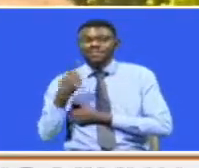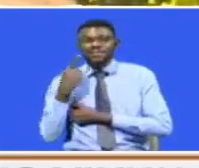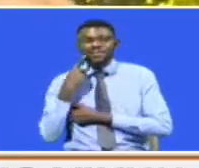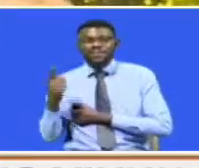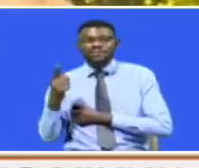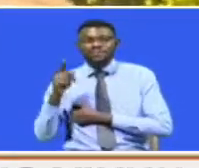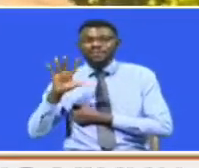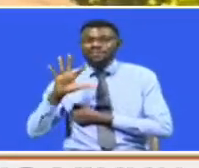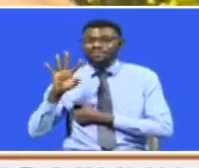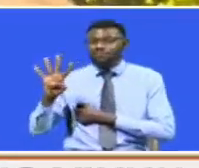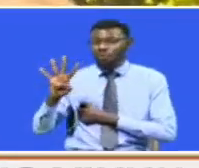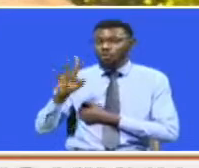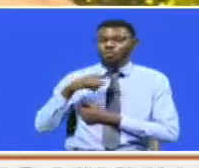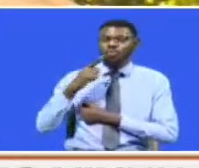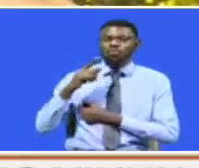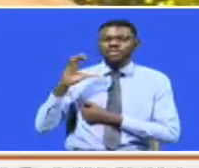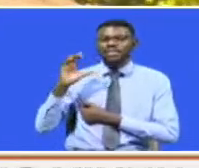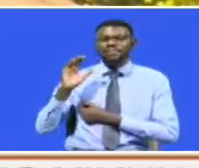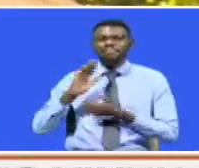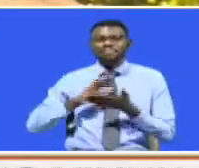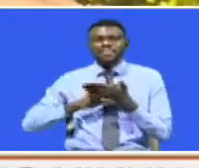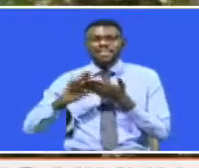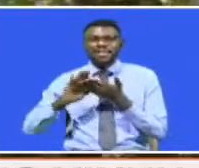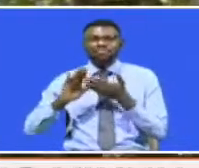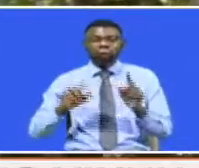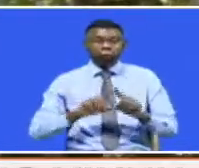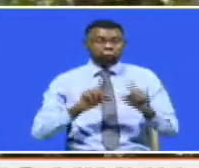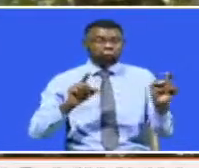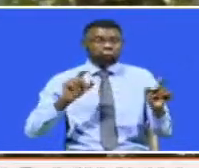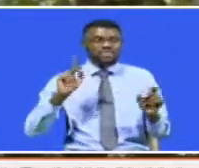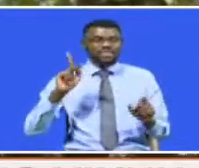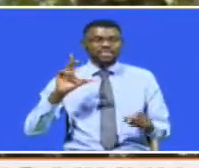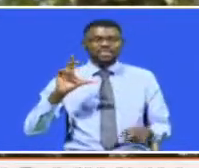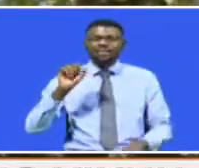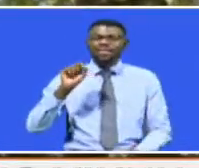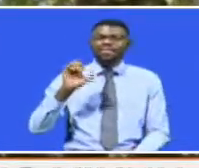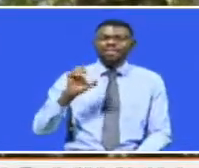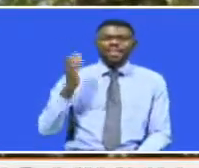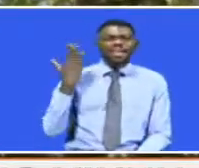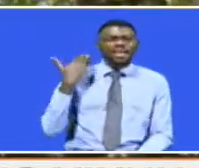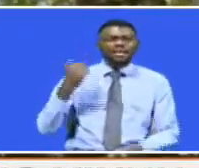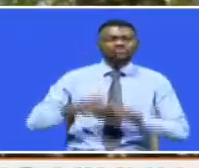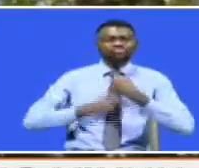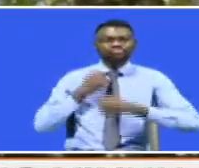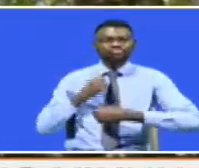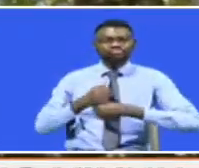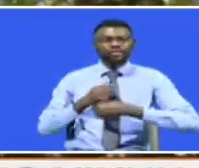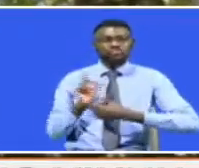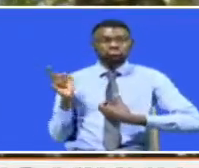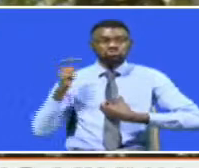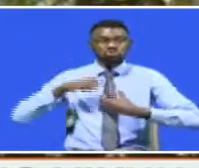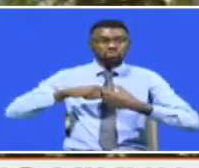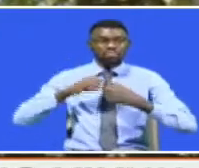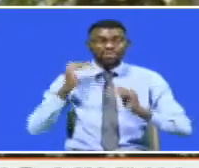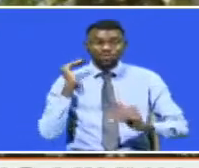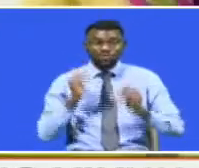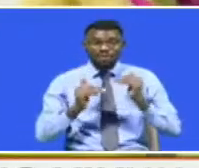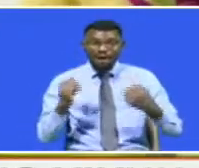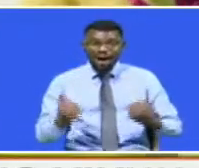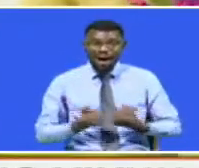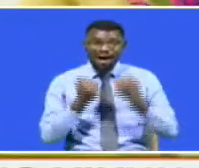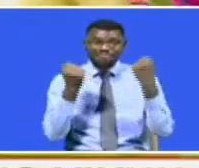95,154 waliopata alama ya C plain kwenye mtihani wa KCSE mwaka jana kujiunga na chuo kikuu iwapo